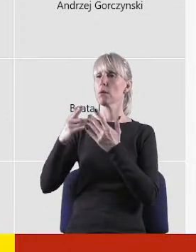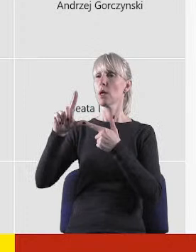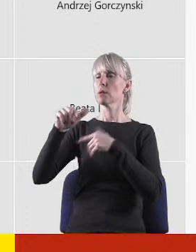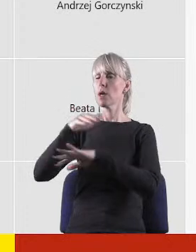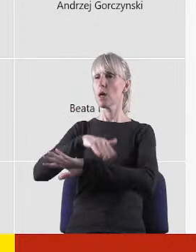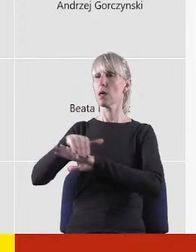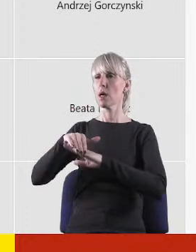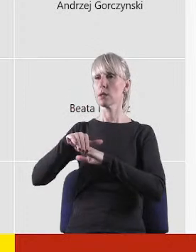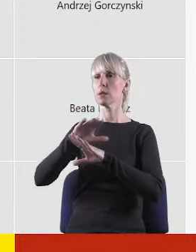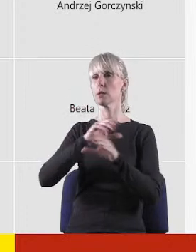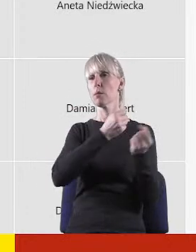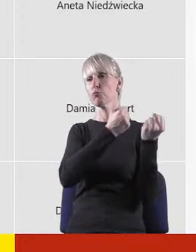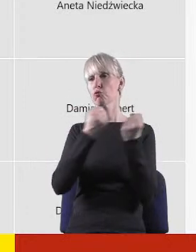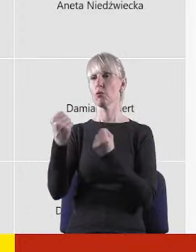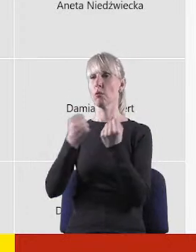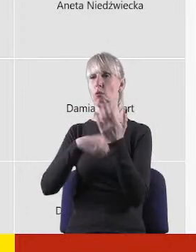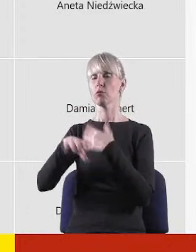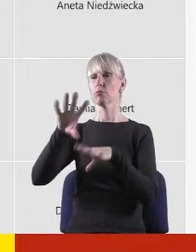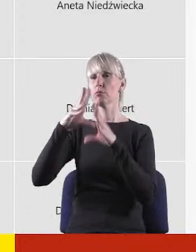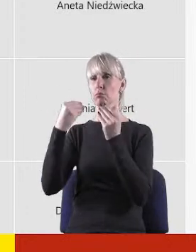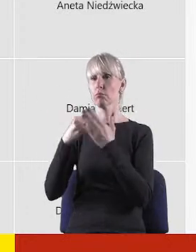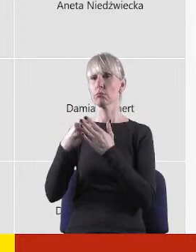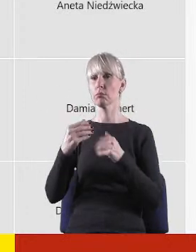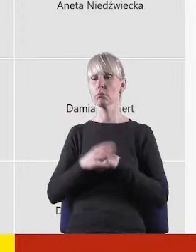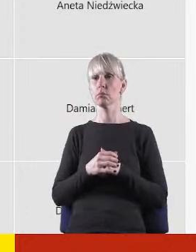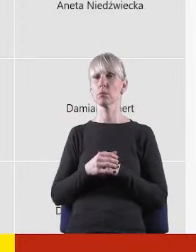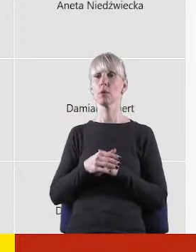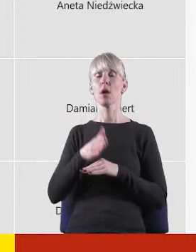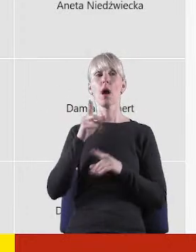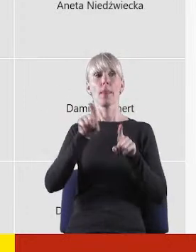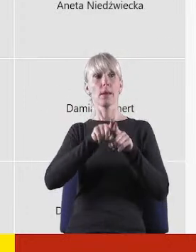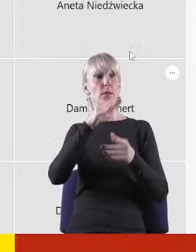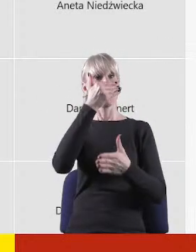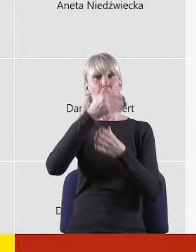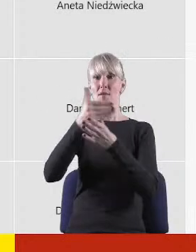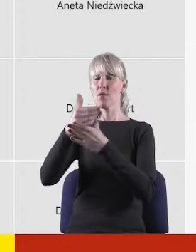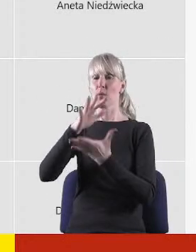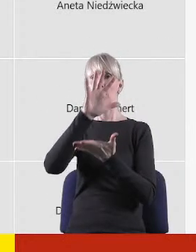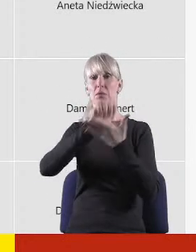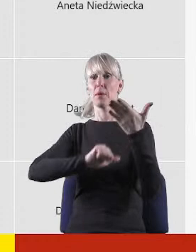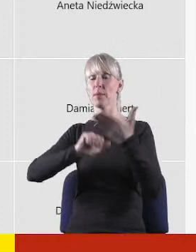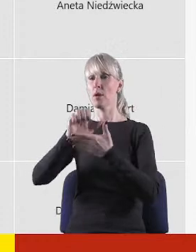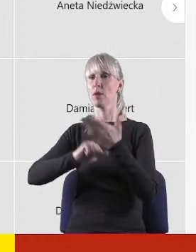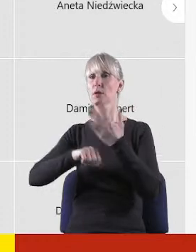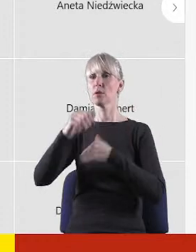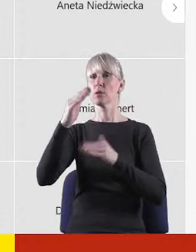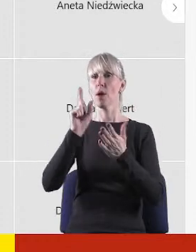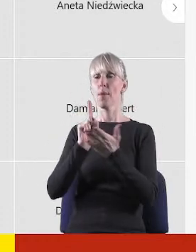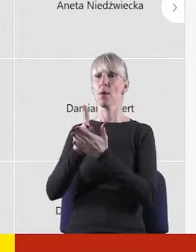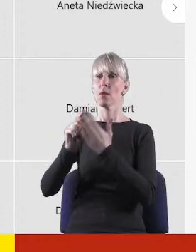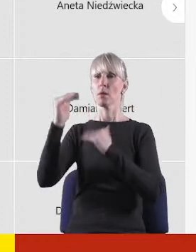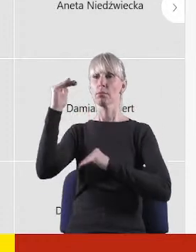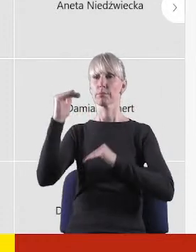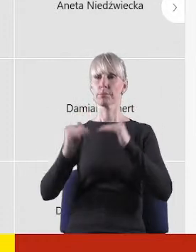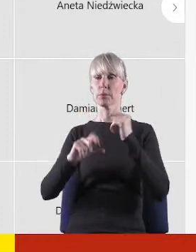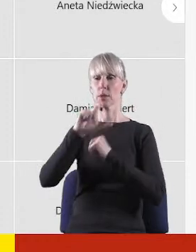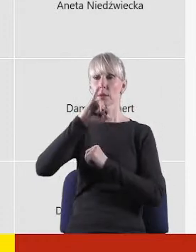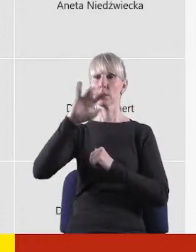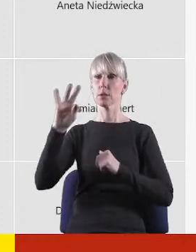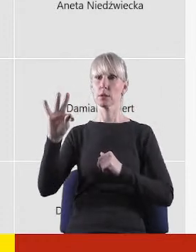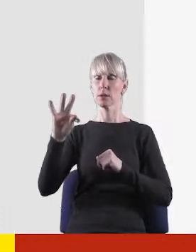majątku. A z drugiej strony zabiera się przedsiębiorcom możliwość obniżania wysokości należnego podatku CIT